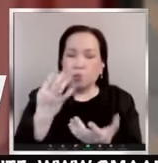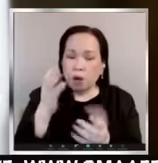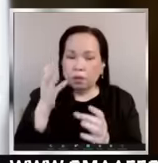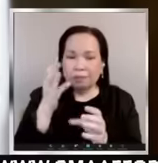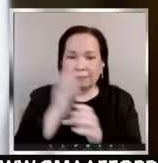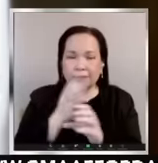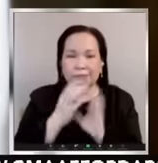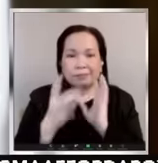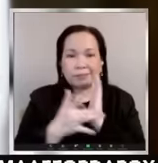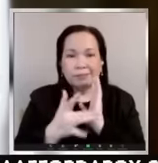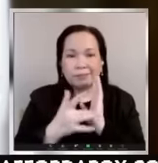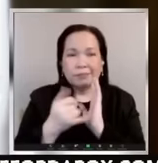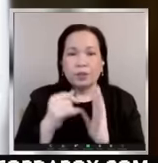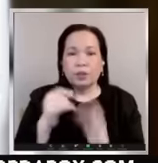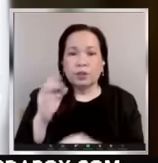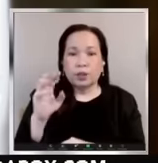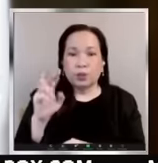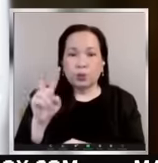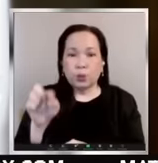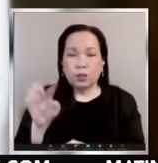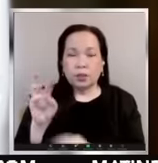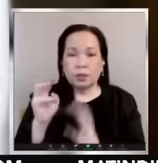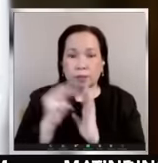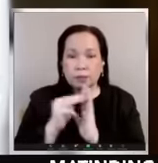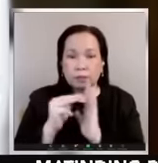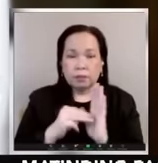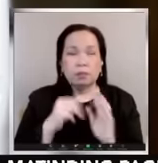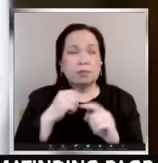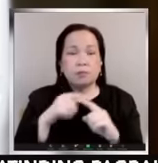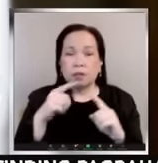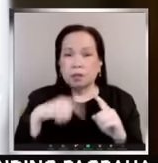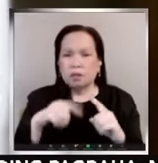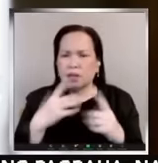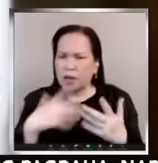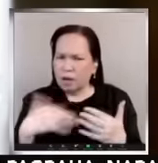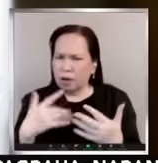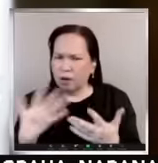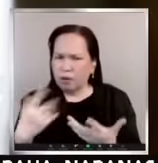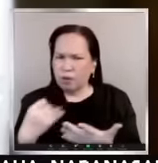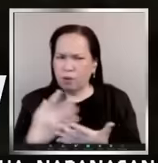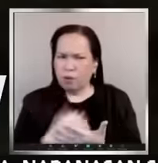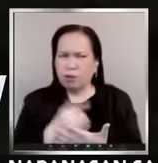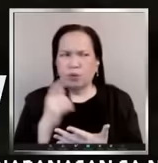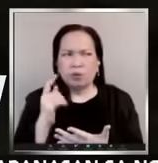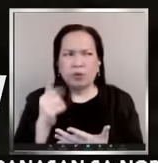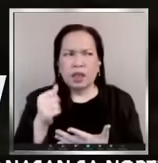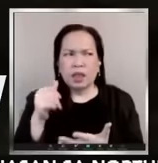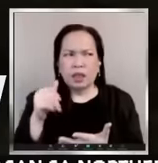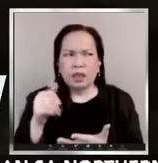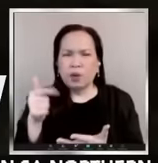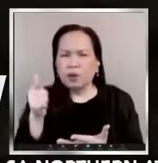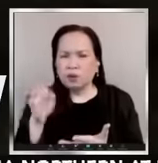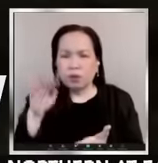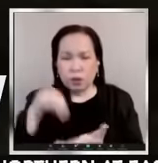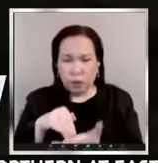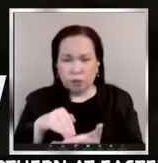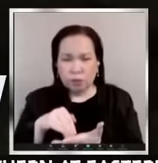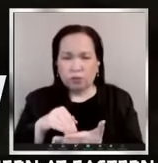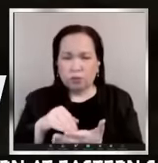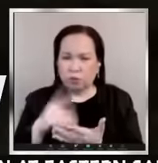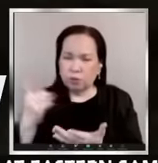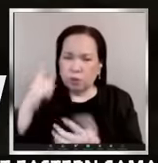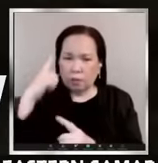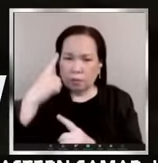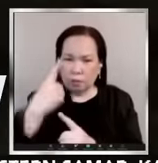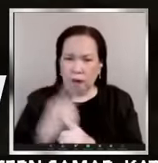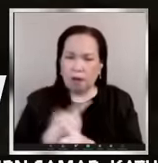jeepney. Pero 24,000 pesos lang ang kinikita niya kada buwan sa pamamasada nito. Dito pa kukunin ang pang-maintenance at